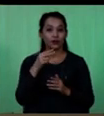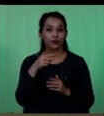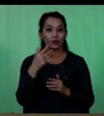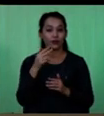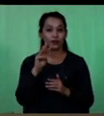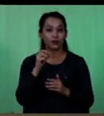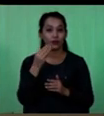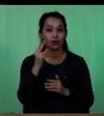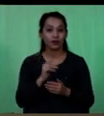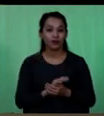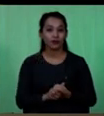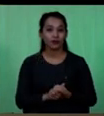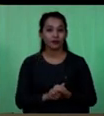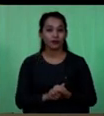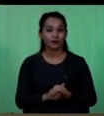423-mashq.